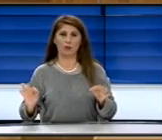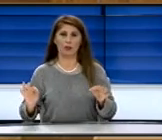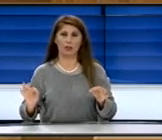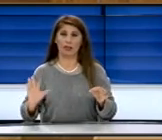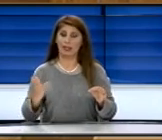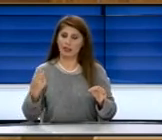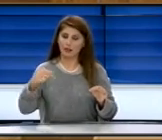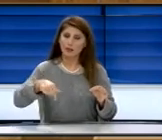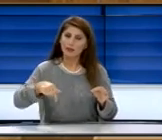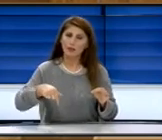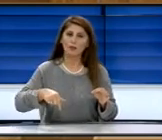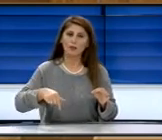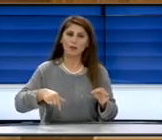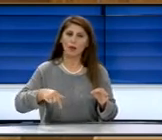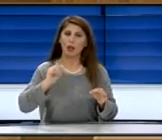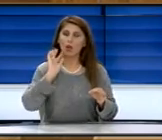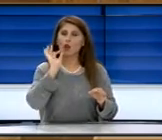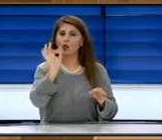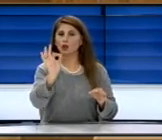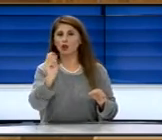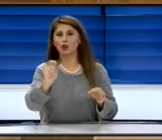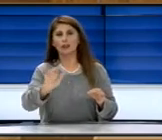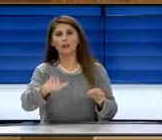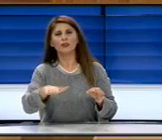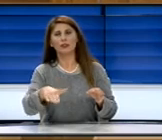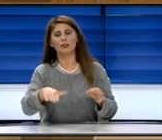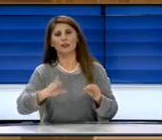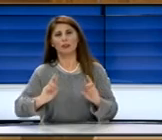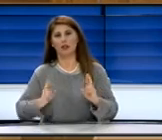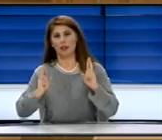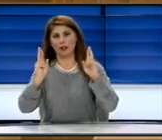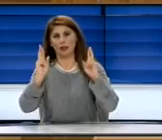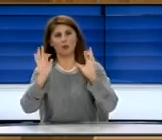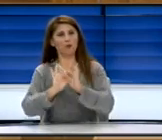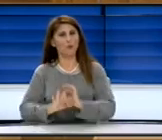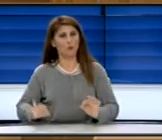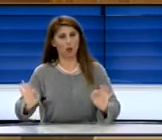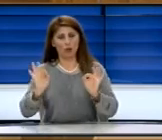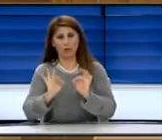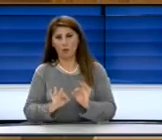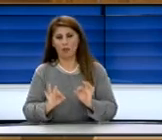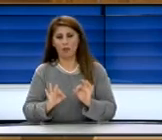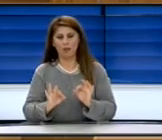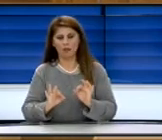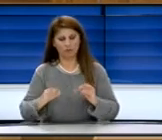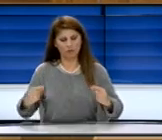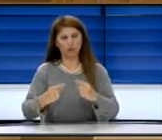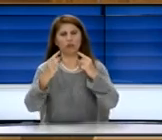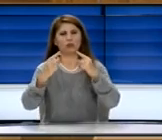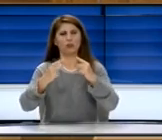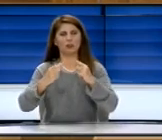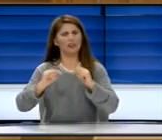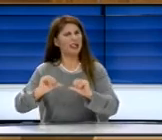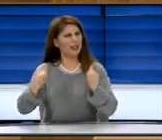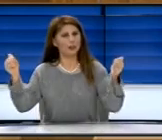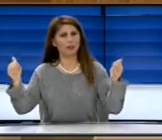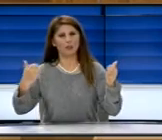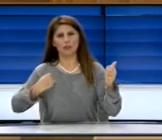Γιατί σήμερα ο στόχος της φθηνής ενέργειας προϋποθέτει εναντίωση και ρήξη με την πράσινη